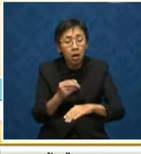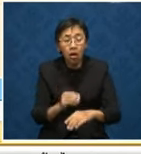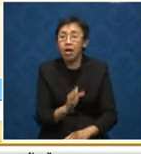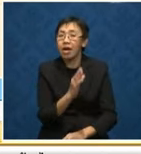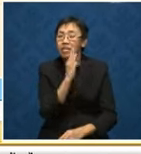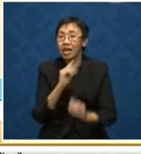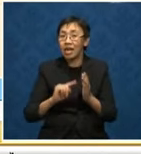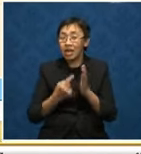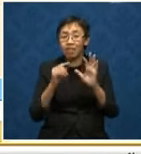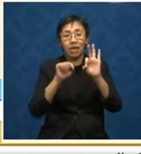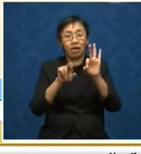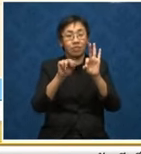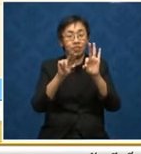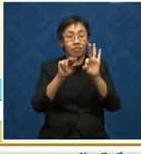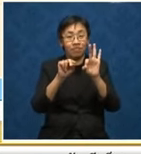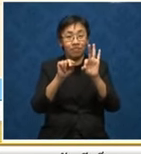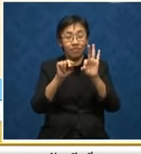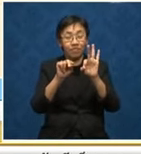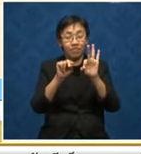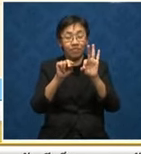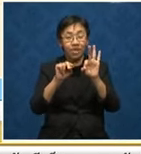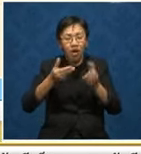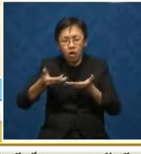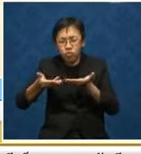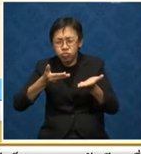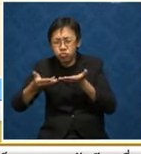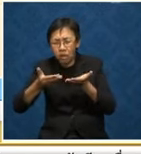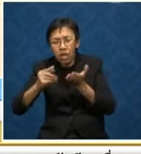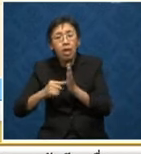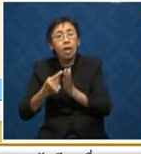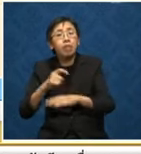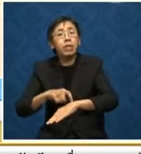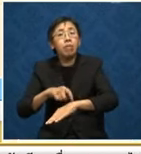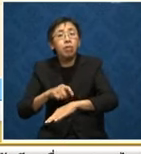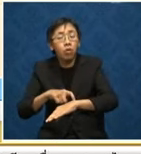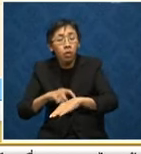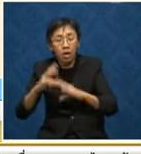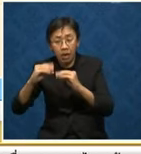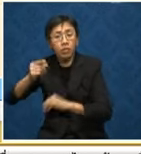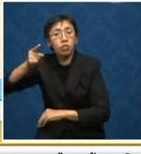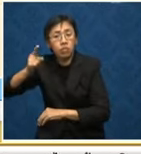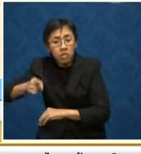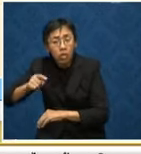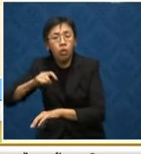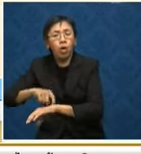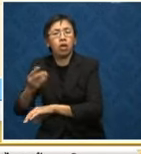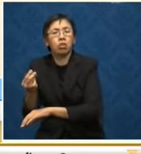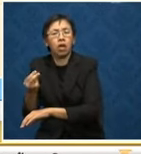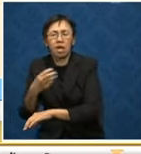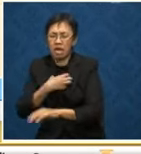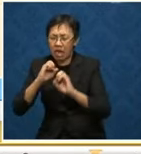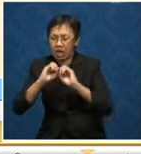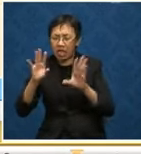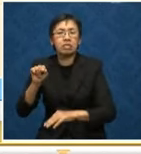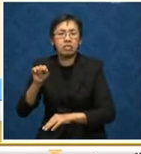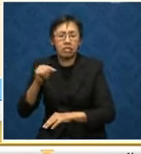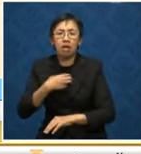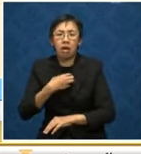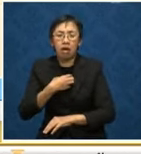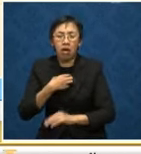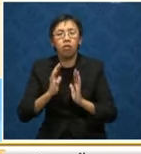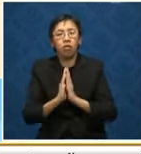ที่ 9:30 นแล้วหารือมันจะเริ่มกันตอนไหนแล้วประชุมจริงๆมันจะเริ่มตอนไหนอยากได้ความชัดเจนมากขึ้นค่ะข